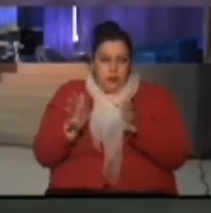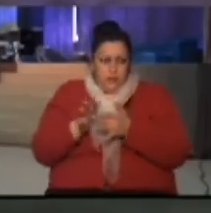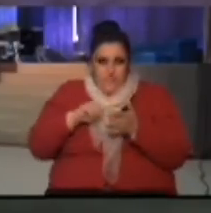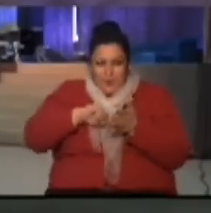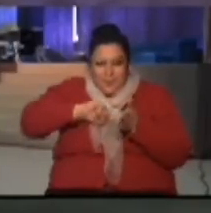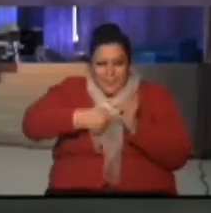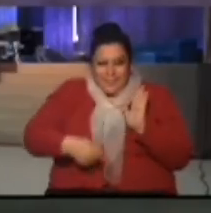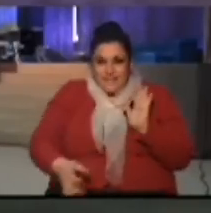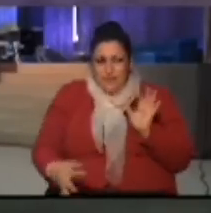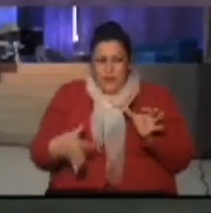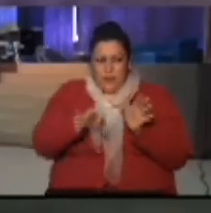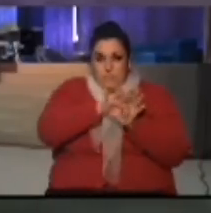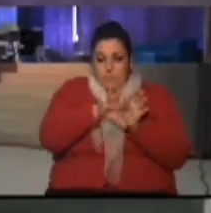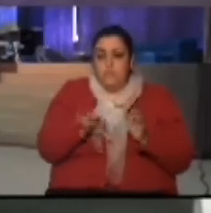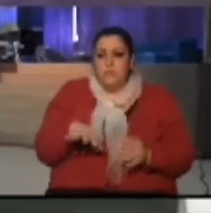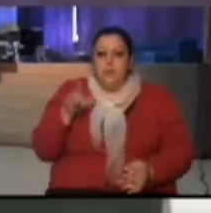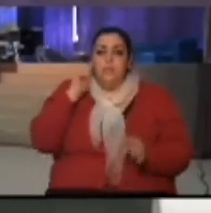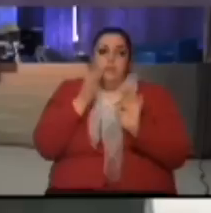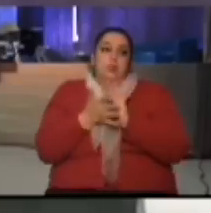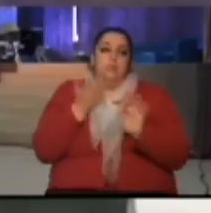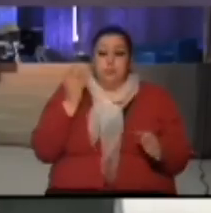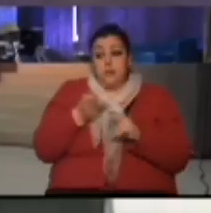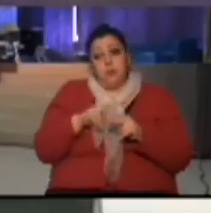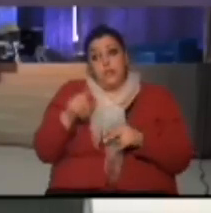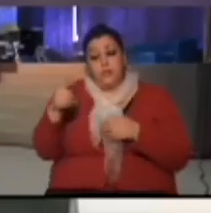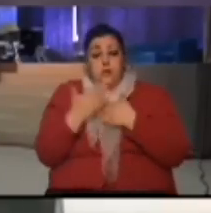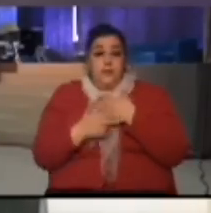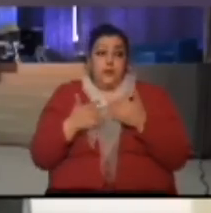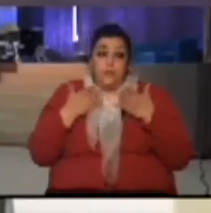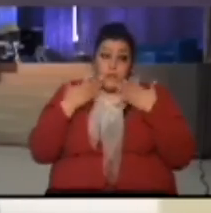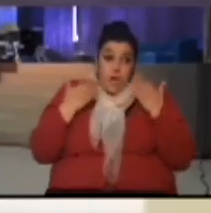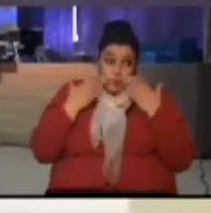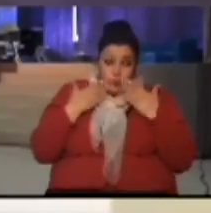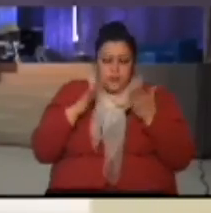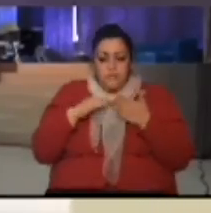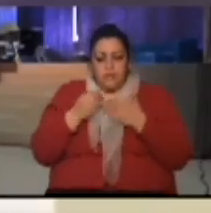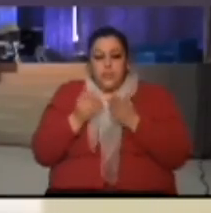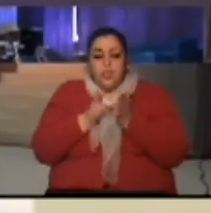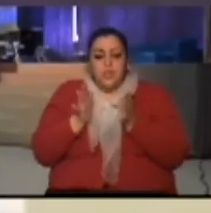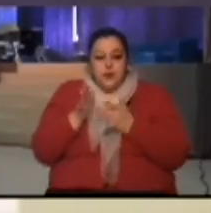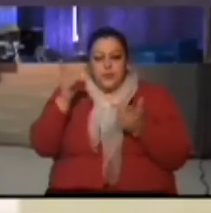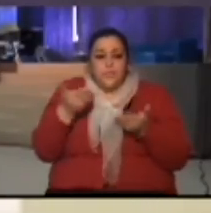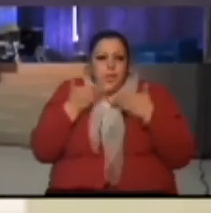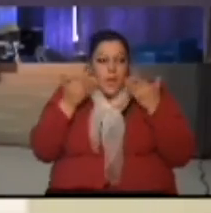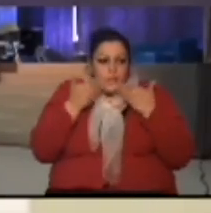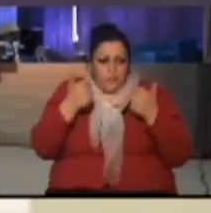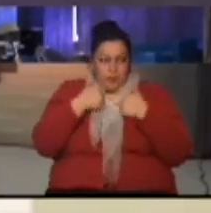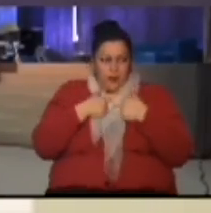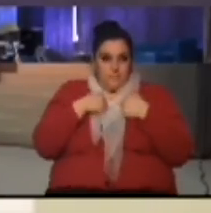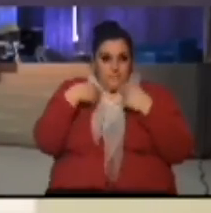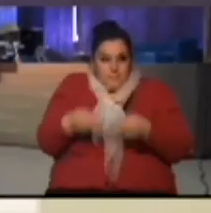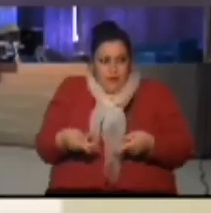Աստվածաշունչը կարդալուց զգում ես, որ Աստված քեզ կարդաց, որ Աստվածաշունչը քեզ կարդա, դու զգում ես,